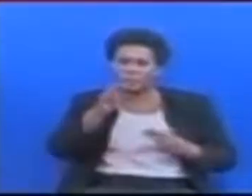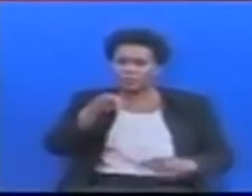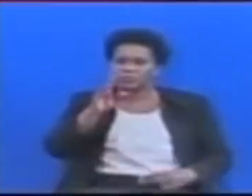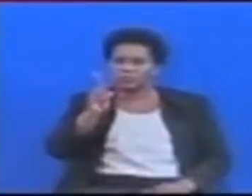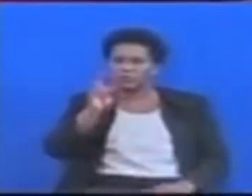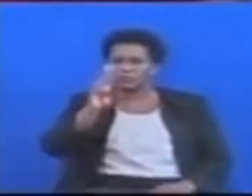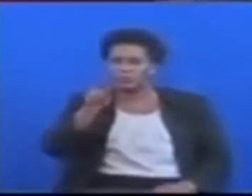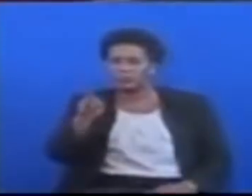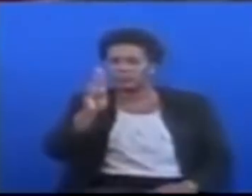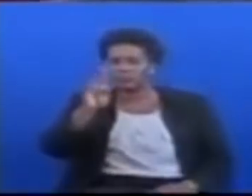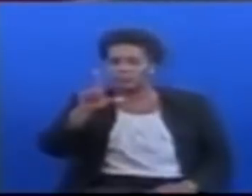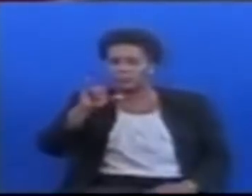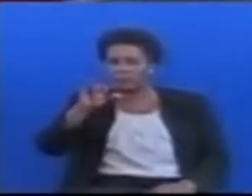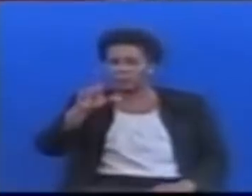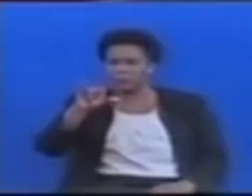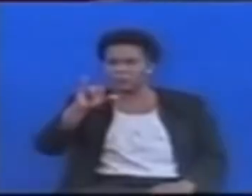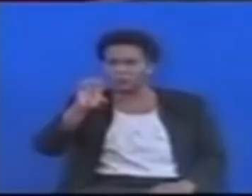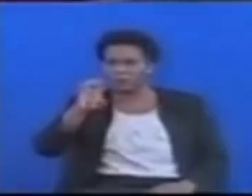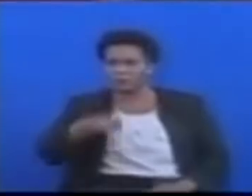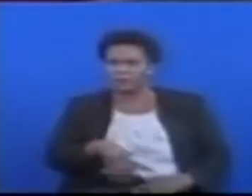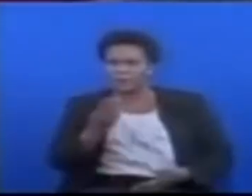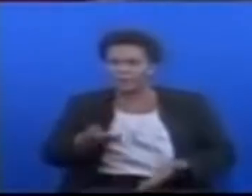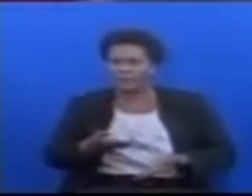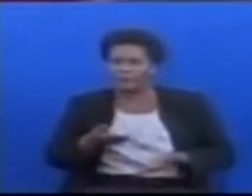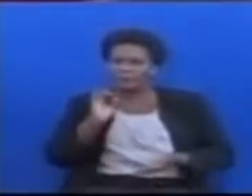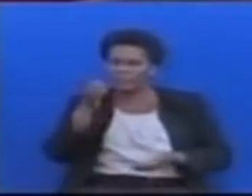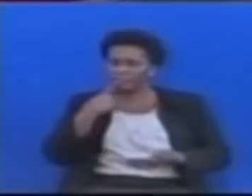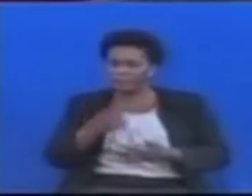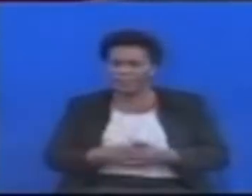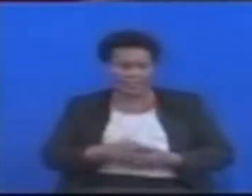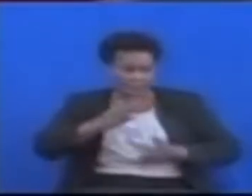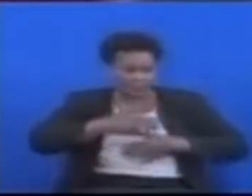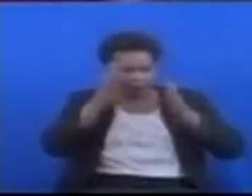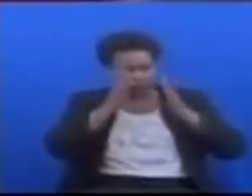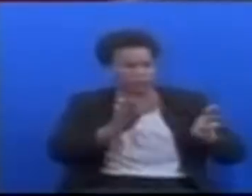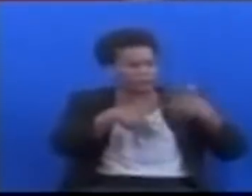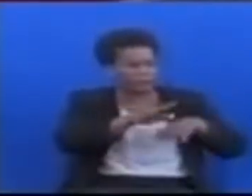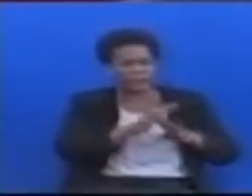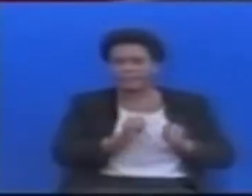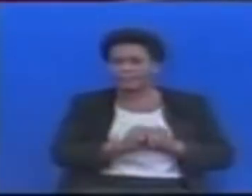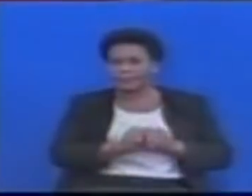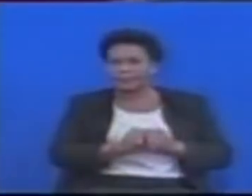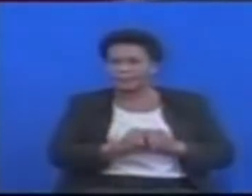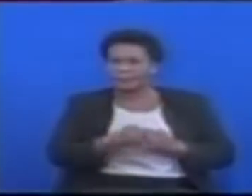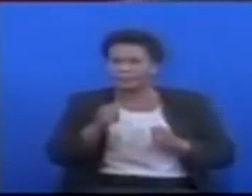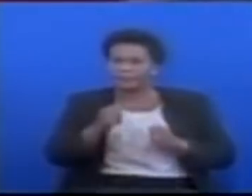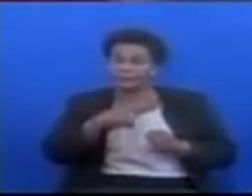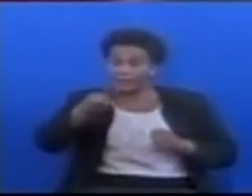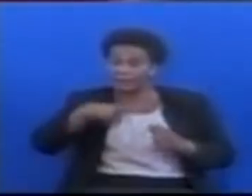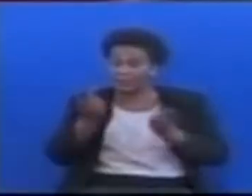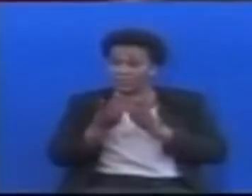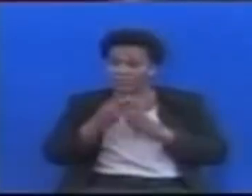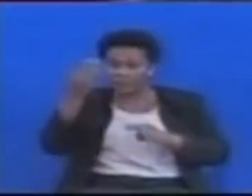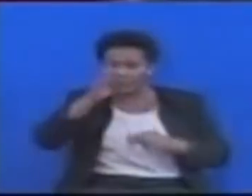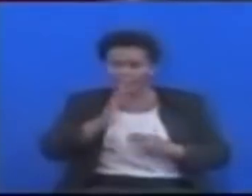Kwa kifupi tu. Mheshimiwa mwenyekiti, naomba kujibu swali la Mheshimiwa Ruth More bunge viti maalum kama ifuatavyo. Sisi kama serikali